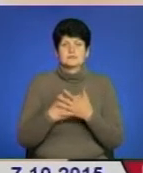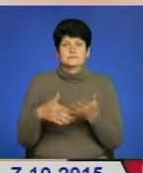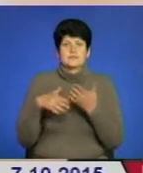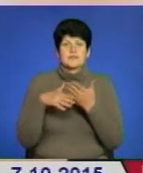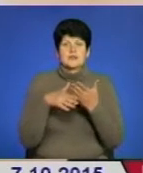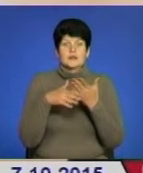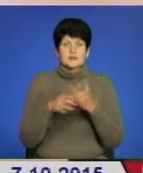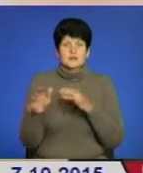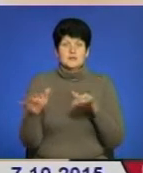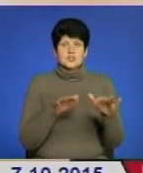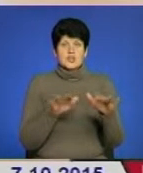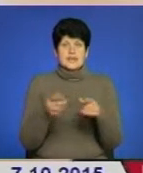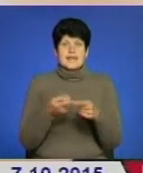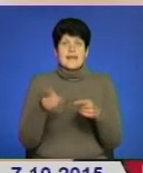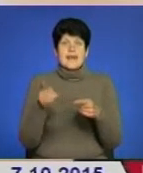движения. Это и